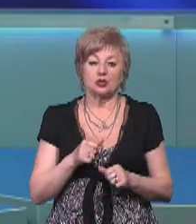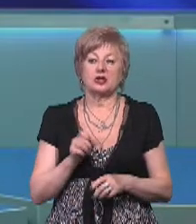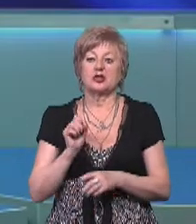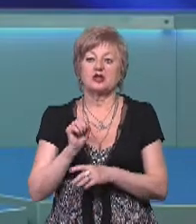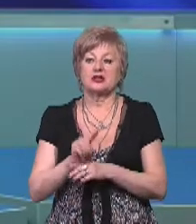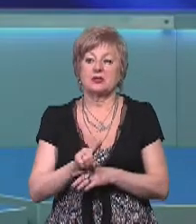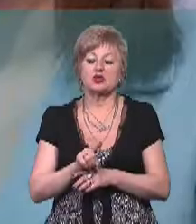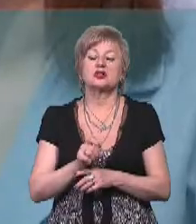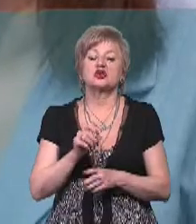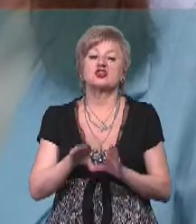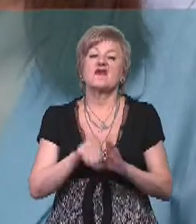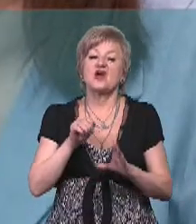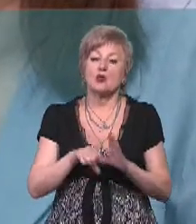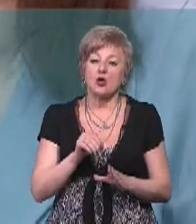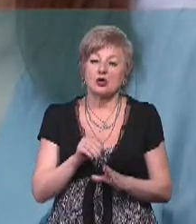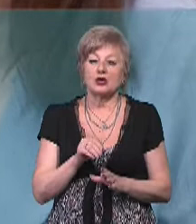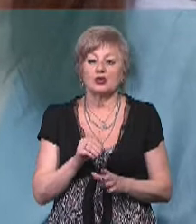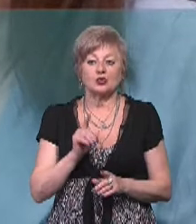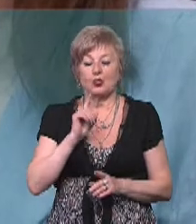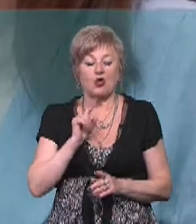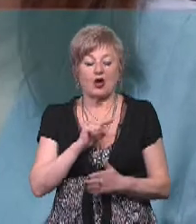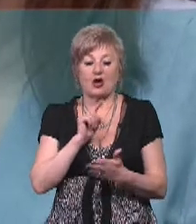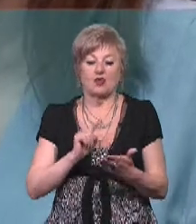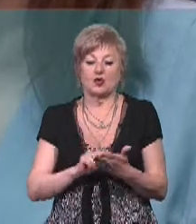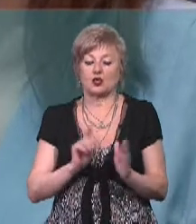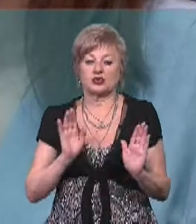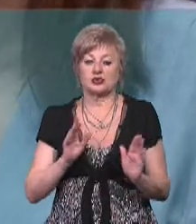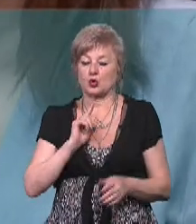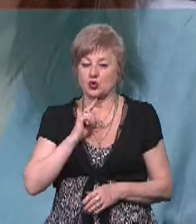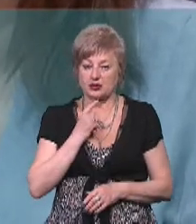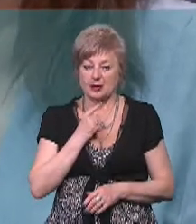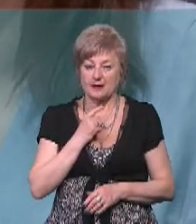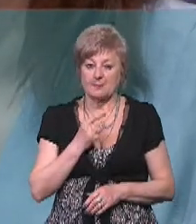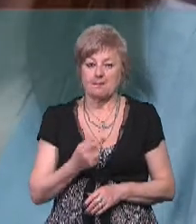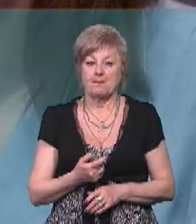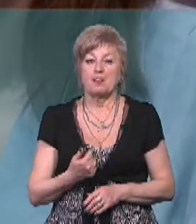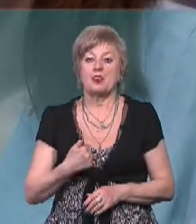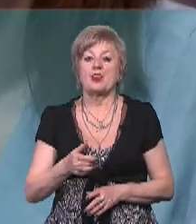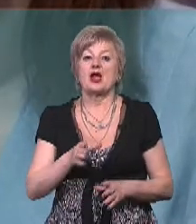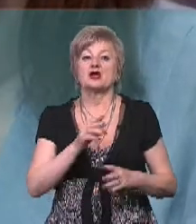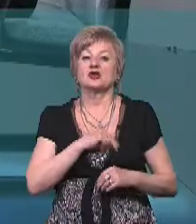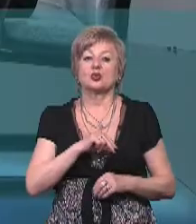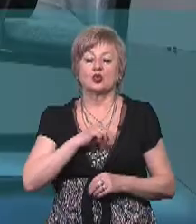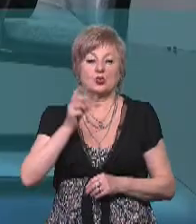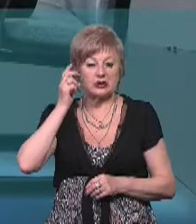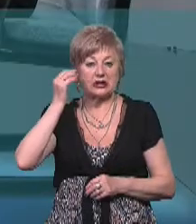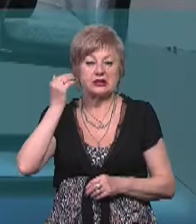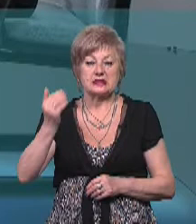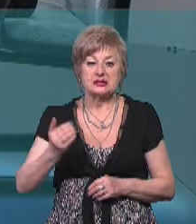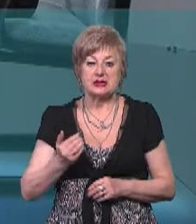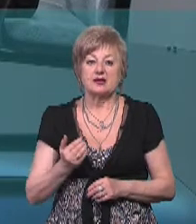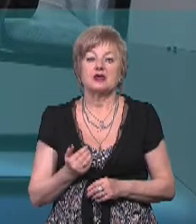призначені вибори. Але це також таке питання дуже складне. Наші колеги з UA1 вони підготували такий